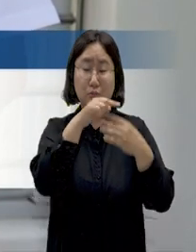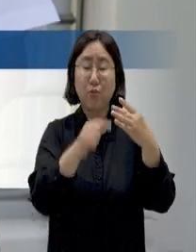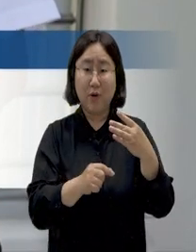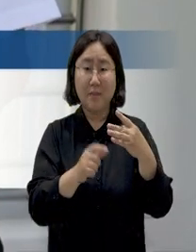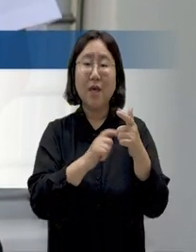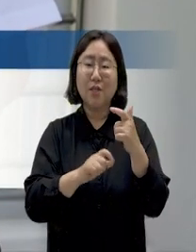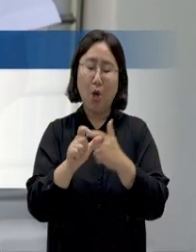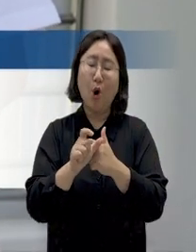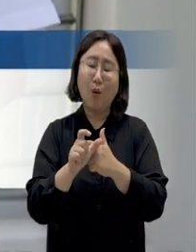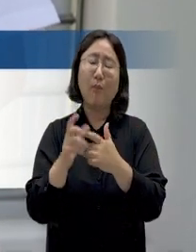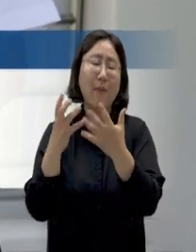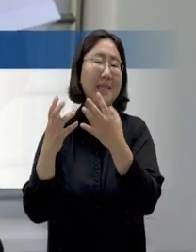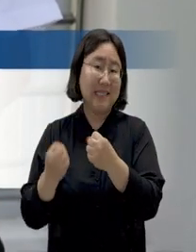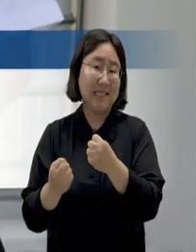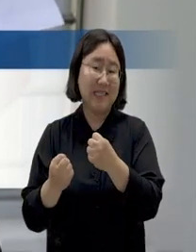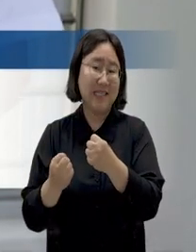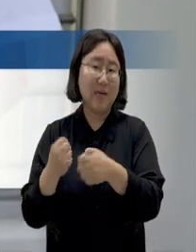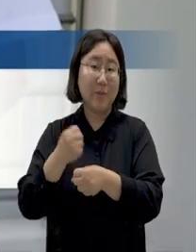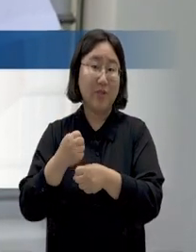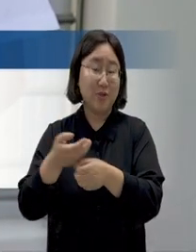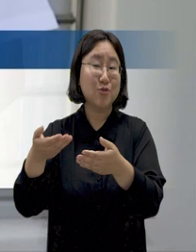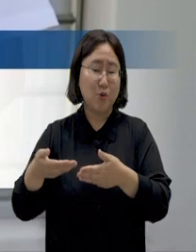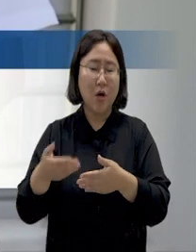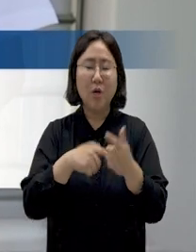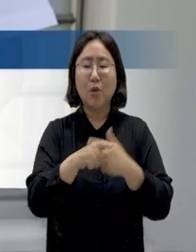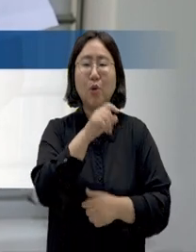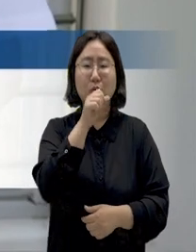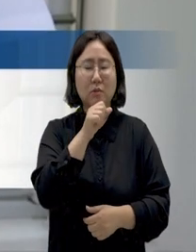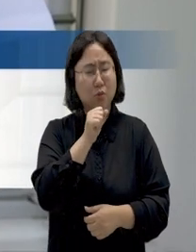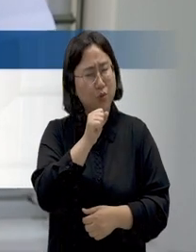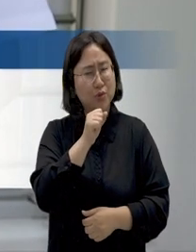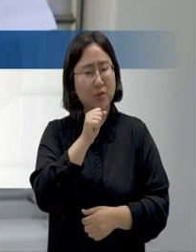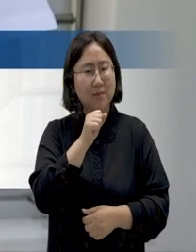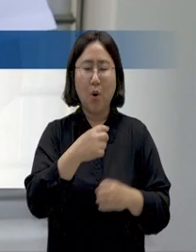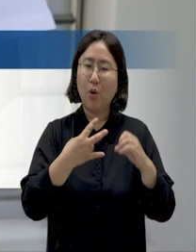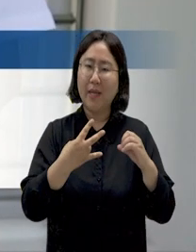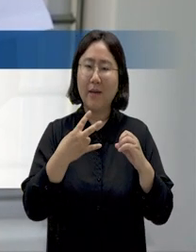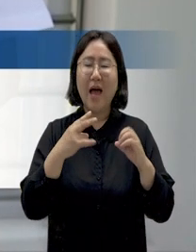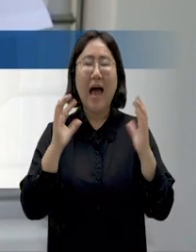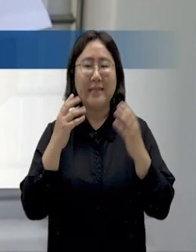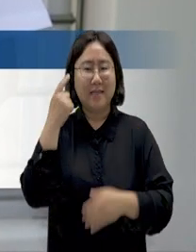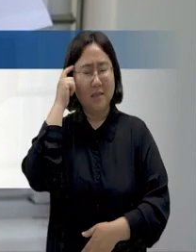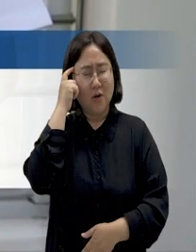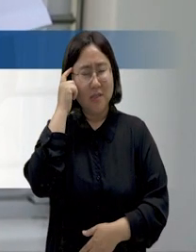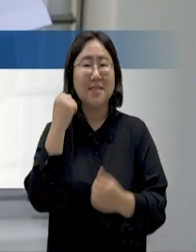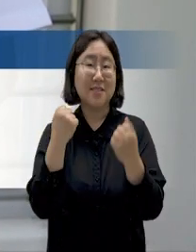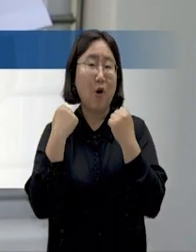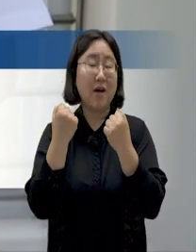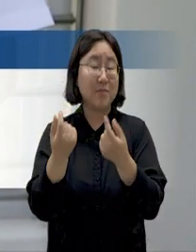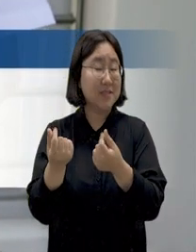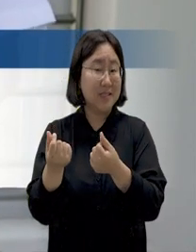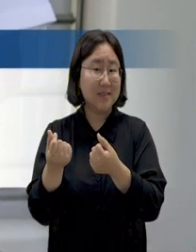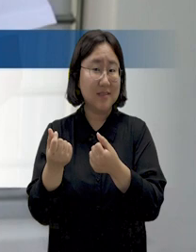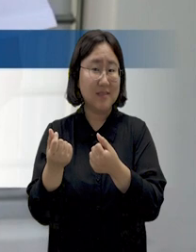많이 생겨서 지금보다 조금은 더 나은 뭐 아이들의 정신 건강 같은